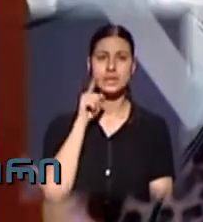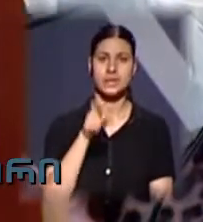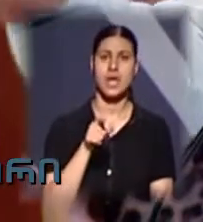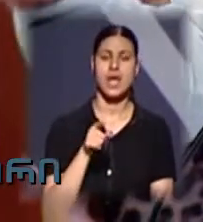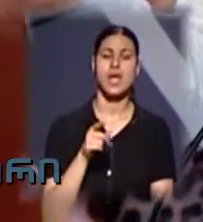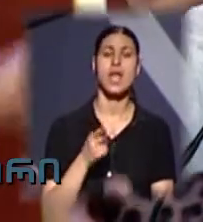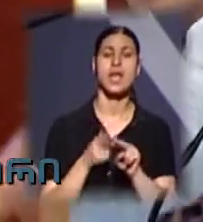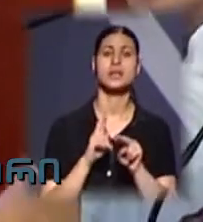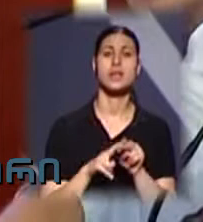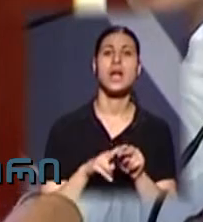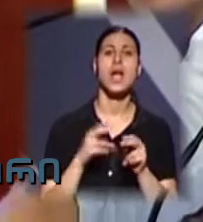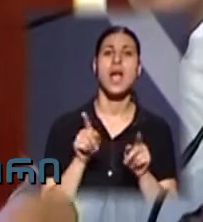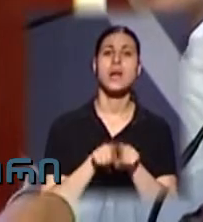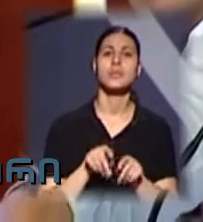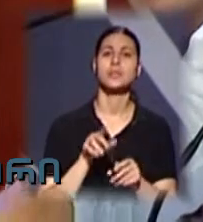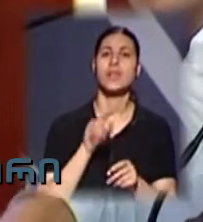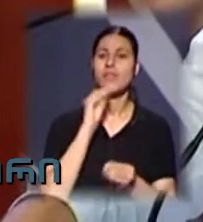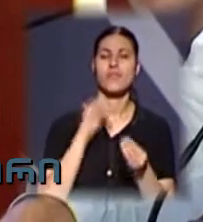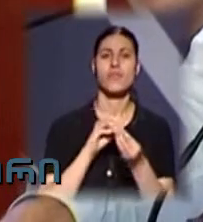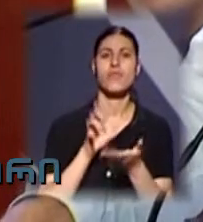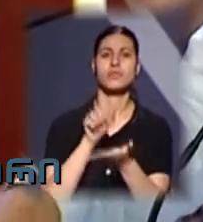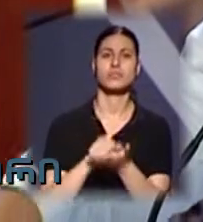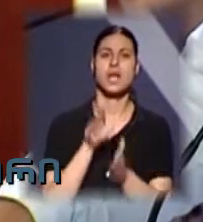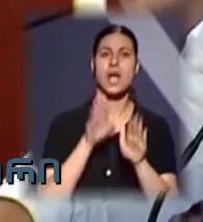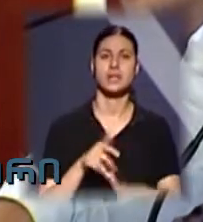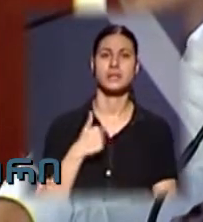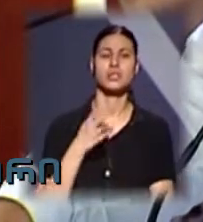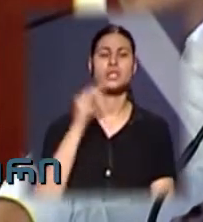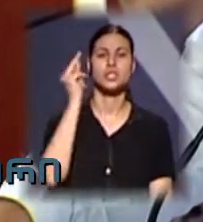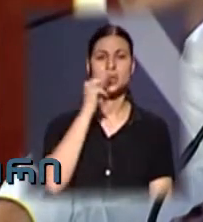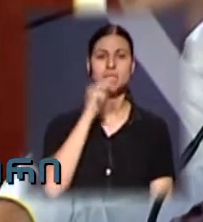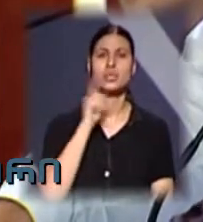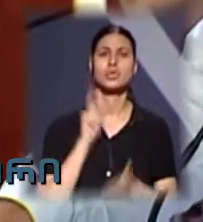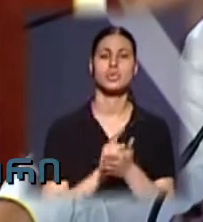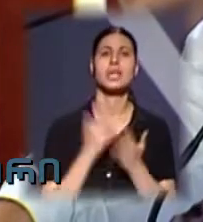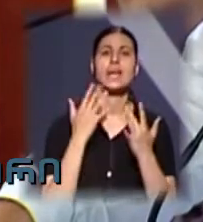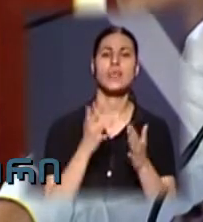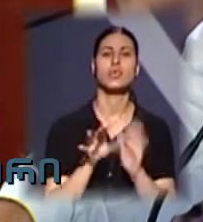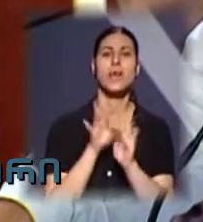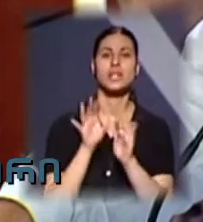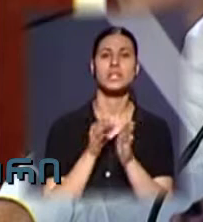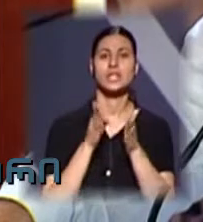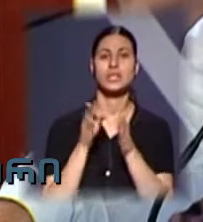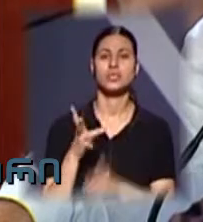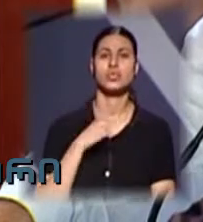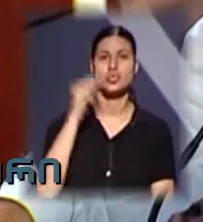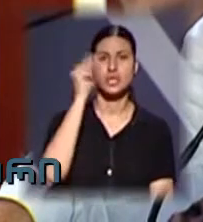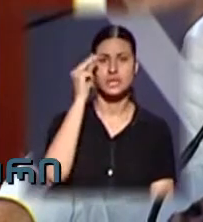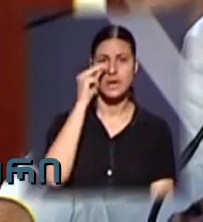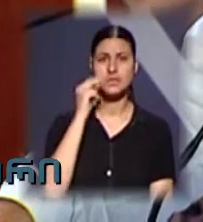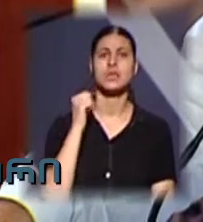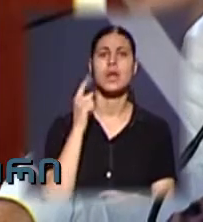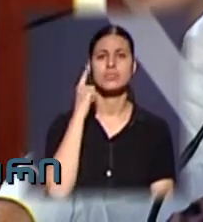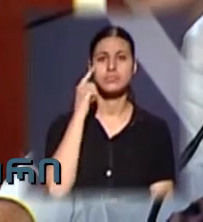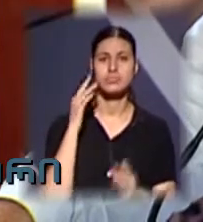არჩევებული ადგილი არ გვაქვს, ამას უნდა შესწავლა, რამოდენიმე ალტერნატივა შეიძლება იყოს შესწავლილი, დამუშავებული